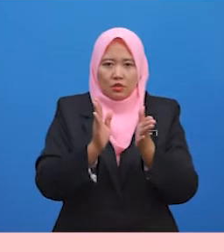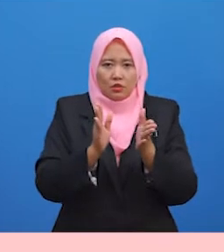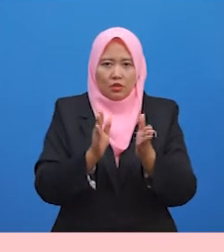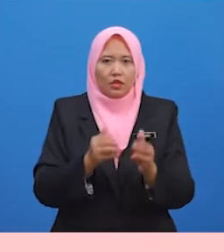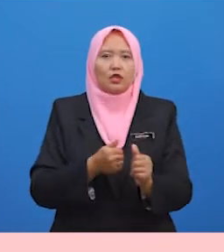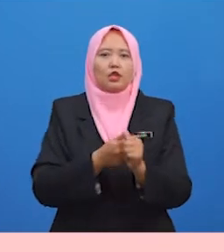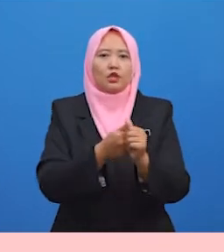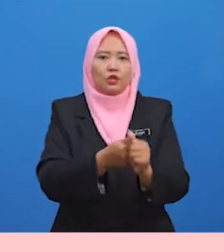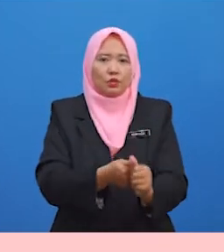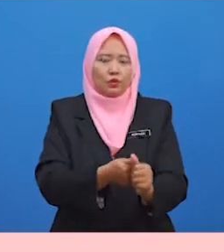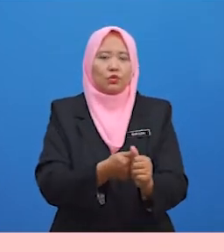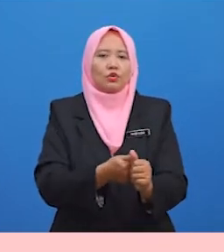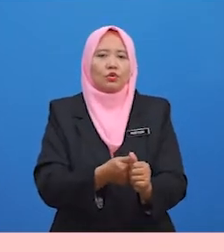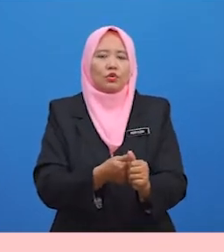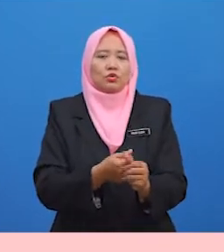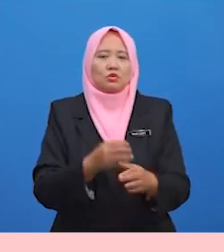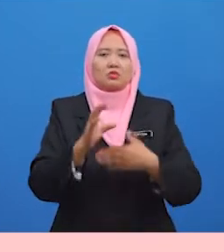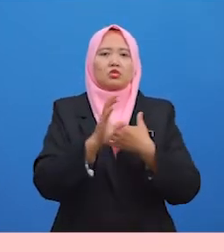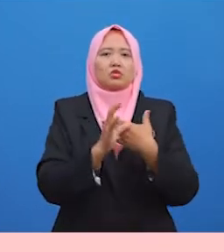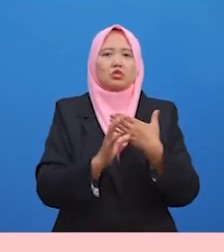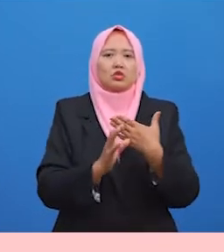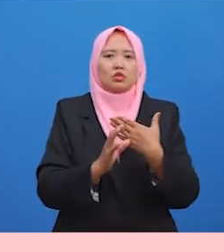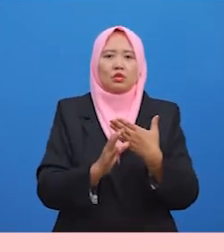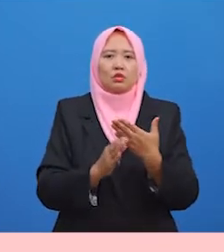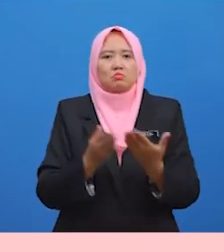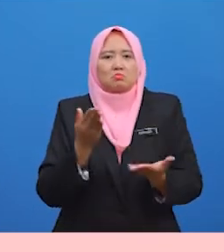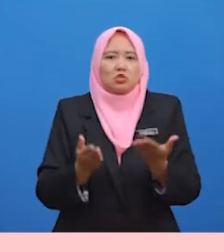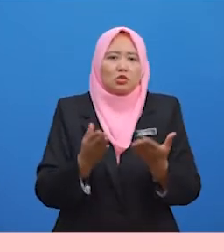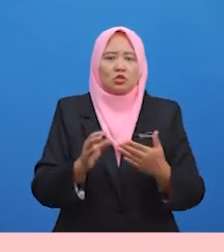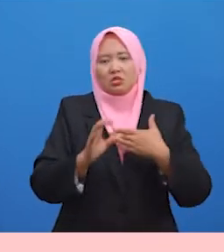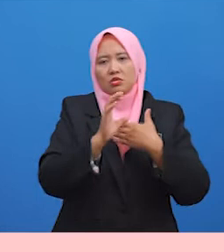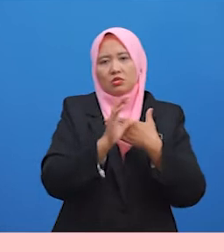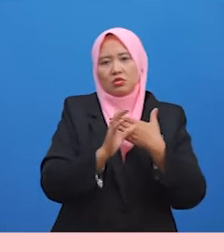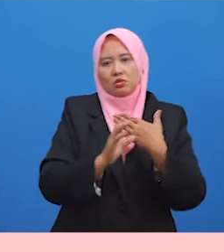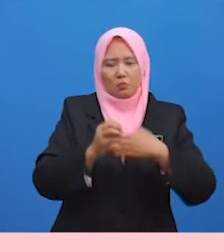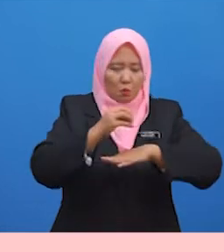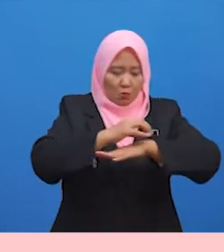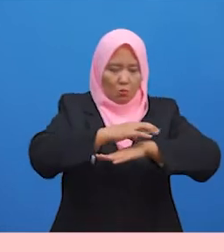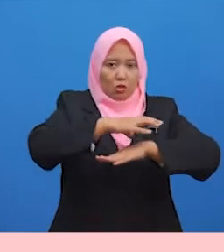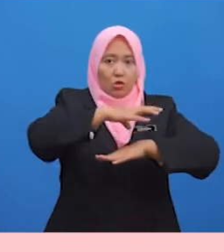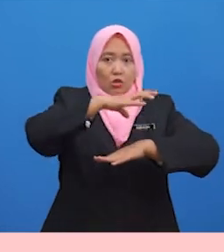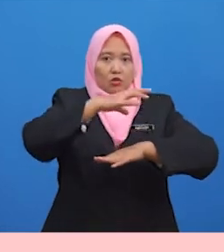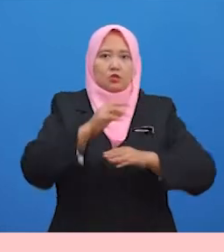bahagian kecederaan, dan bahagian kecederaan tersebut akan mengalami bengkak yang serius.